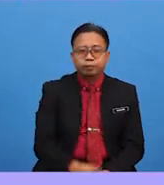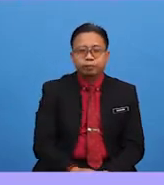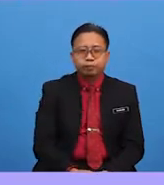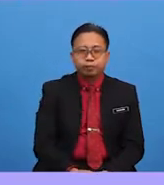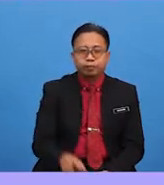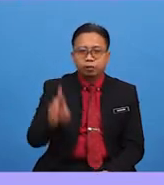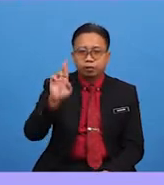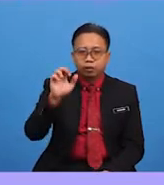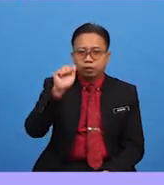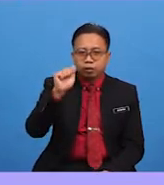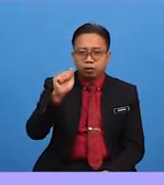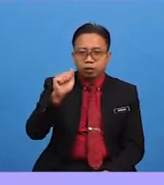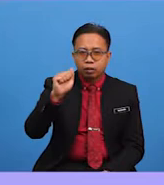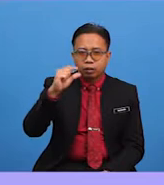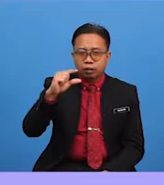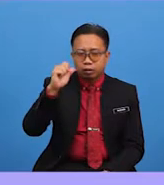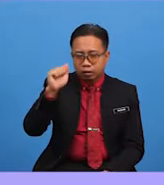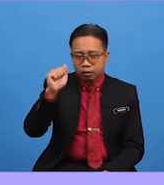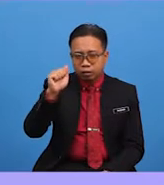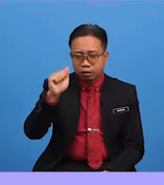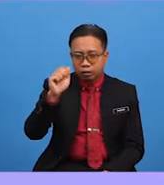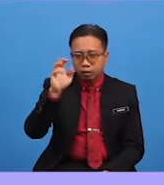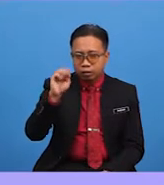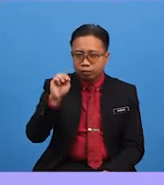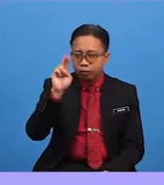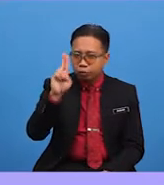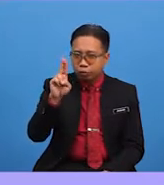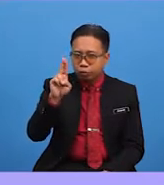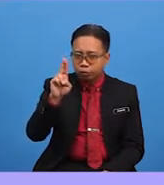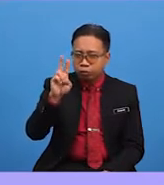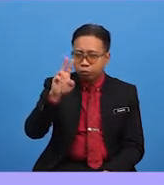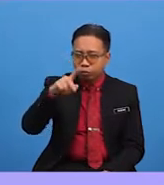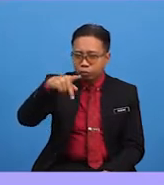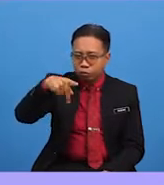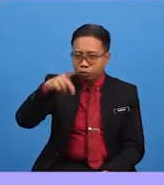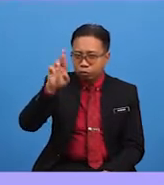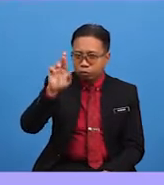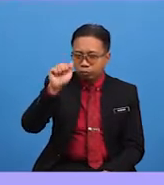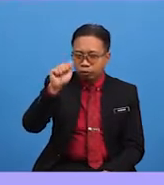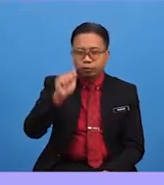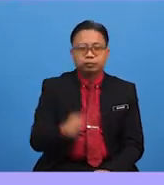Ra, ga, mu, pra.